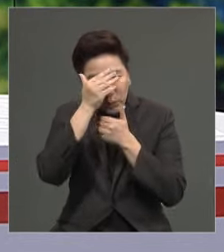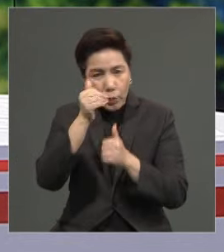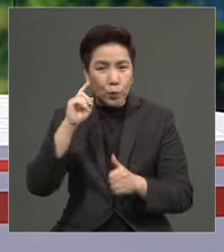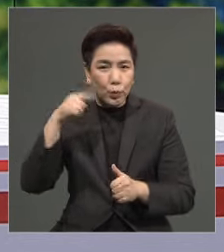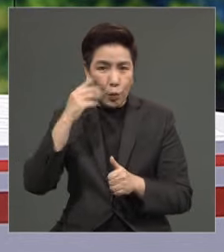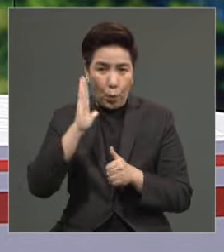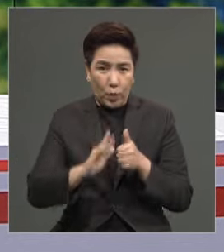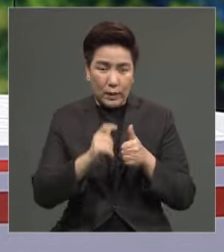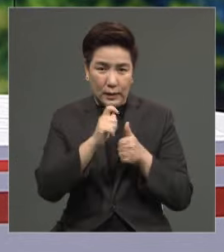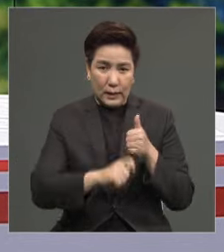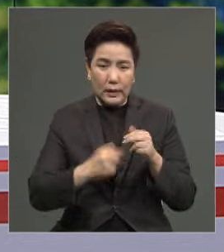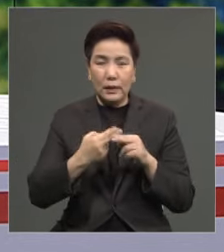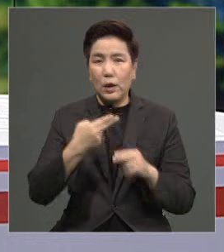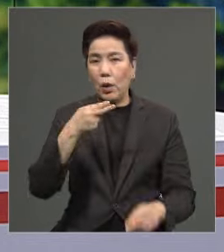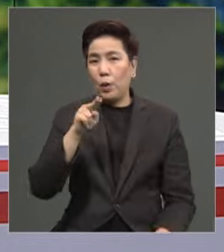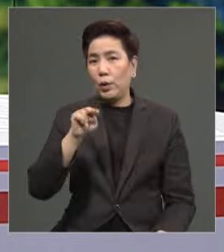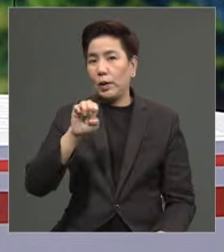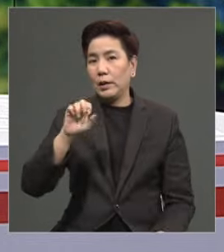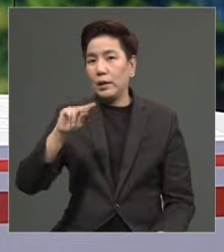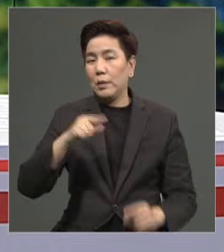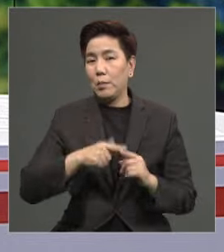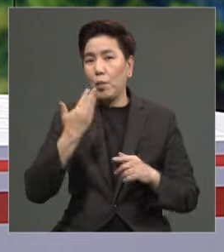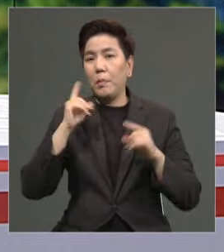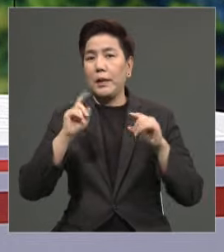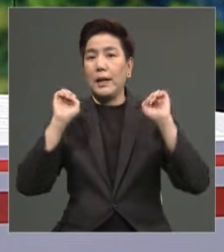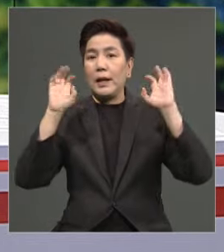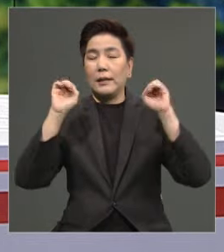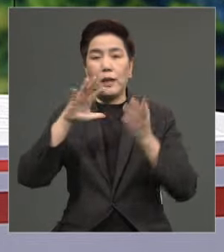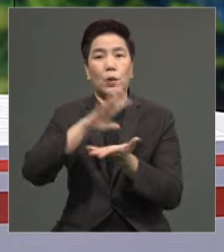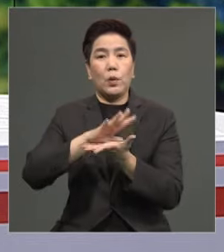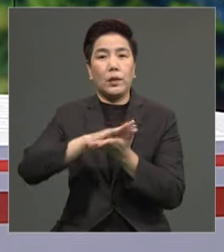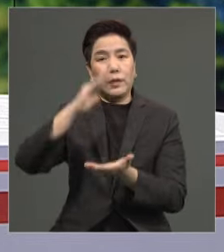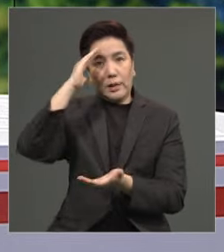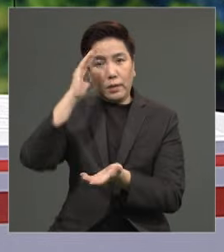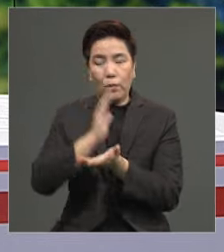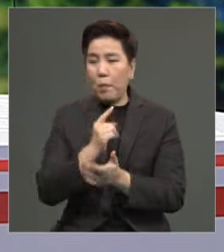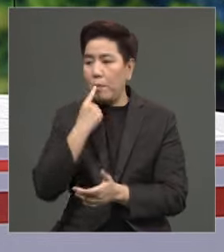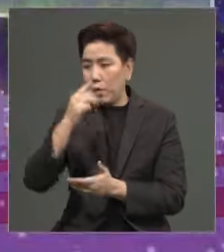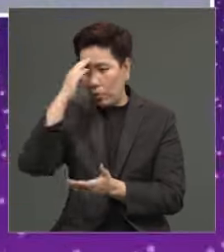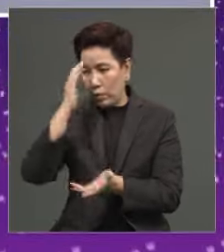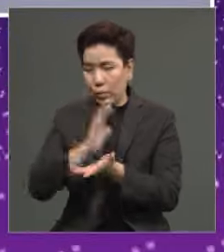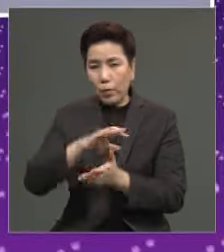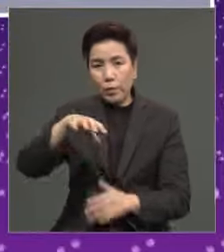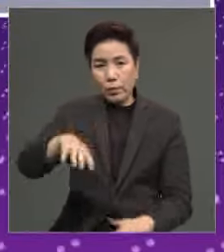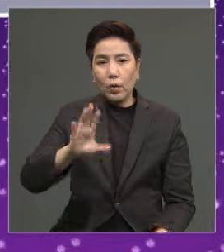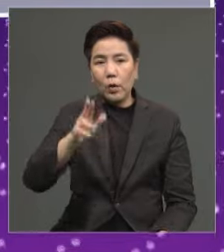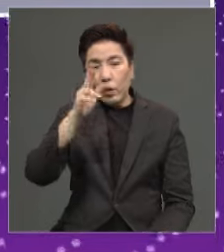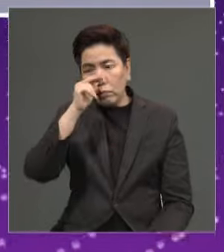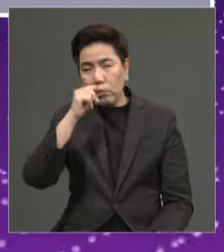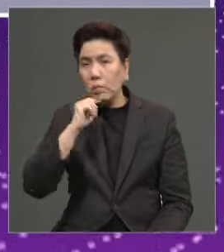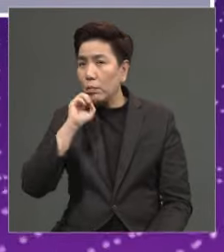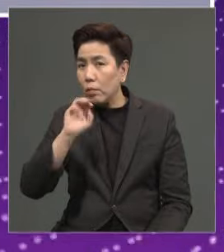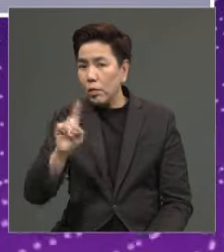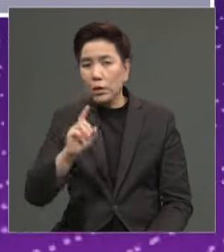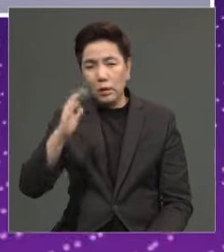หญิงคนนึงนะฮะชื่อว่าคุณหนิงคุณหนิงเนี่ยเป็นอดีตอาจารย์พิเศษของโรงเรียนนายร้อยตำรวจไปแจ้งความที่สนพระโขนงคุณหนิงไปแจ้ง